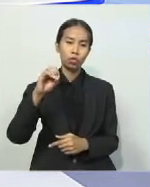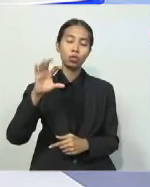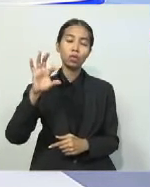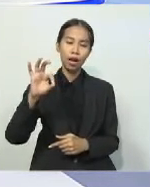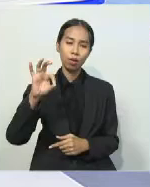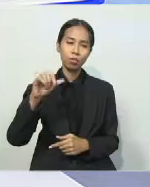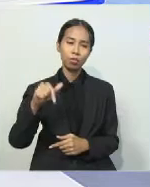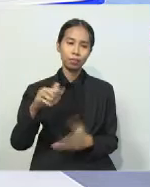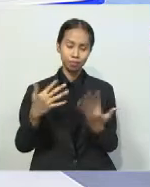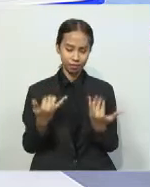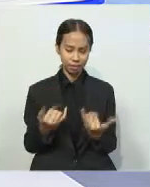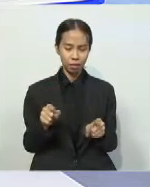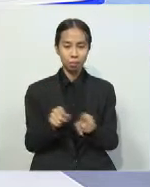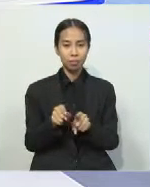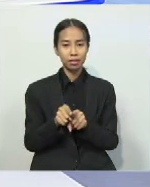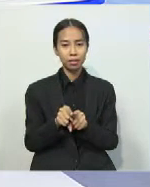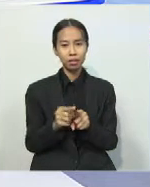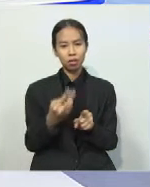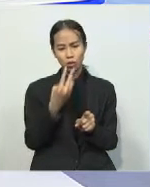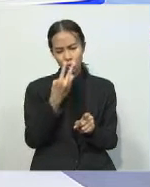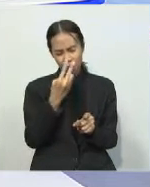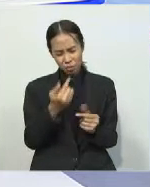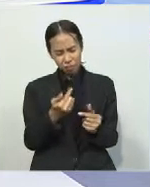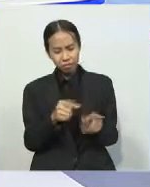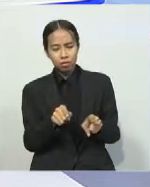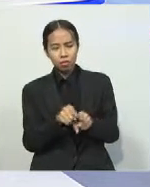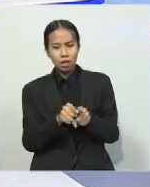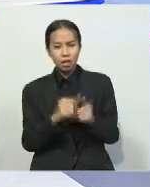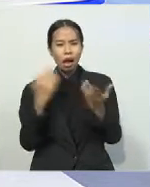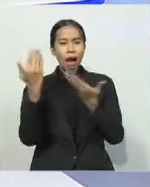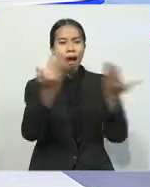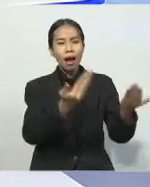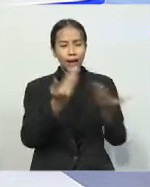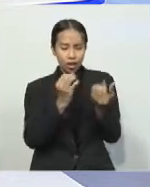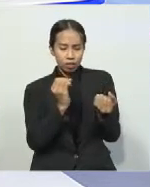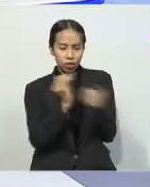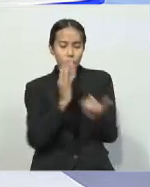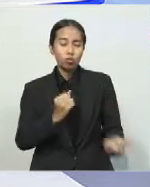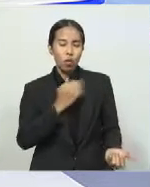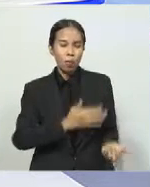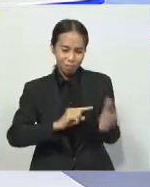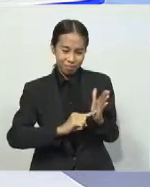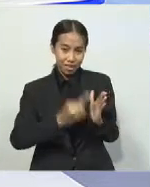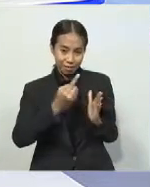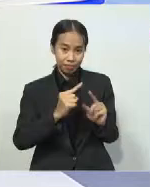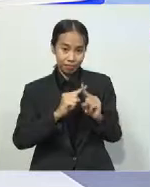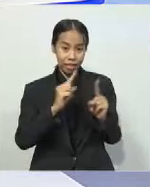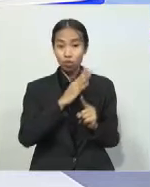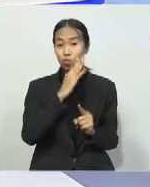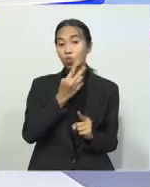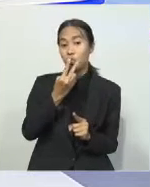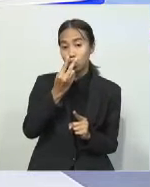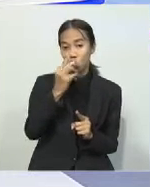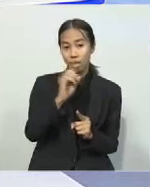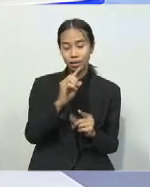ซึ่งก็ถือว่าเป็นสภาพอากาศที่เริ่มส่งผลกระทบแต่การดู PM 2.5 ให้มาดูที่ตัวข้างบน